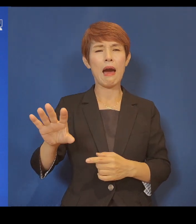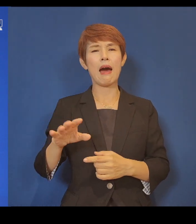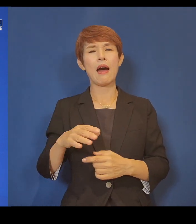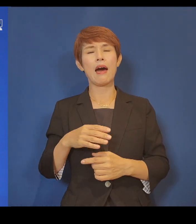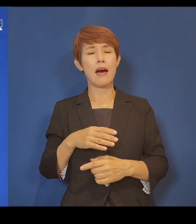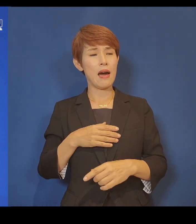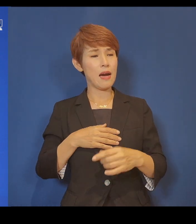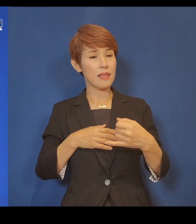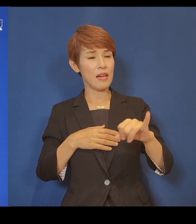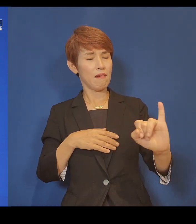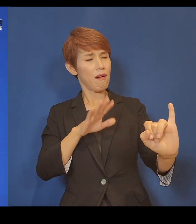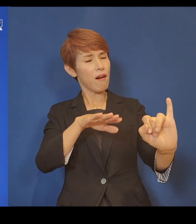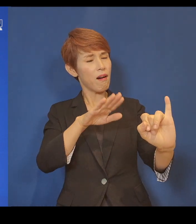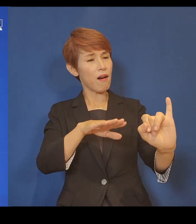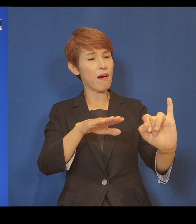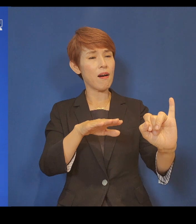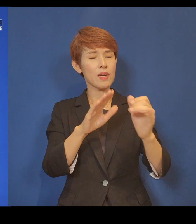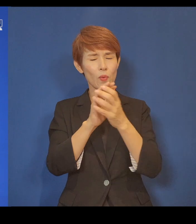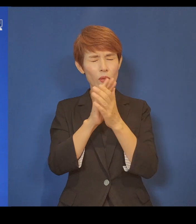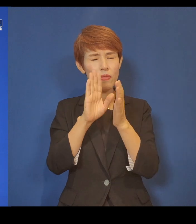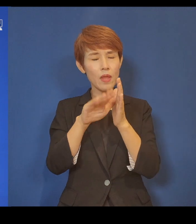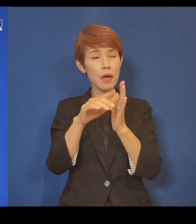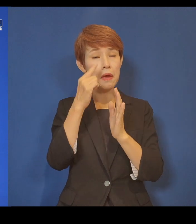얘야, 기도회 때 왜 렌즈를 잃었니?